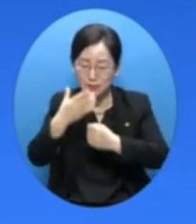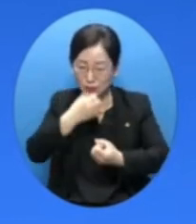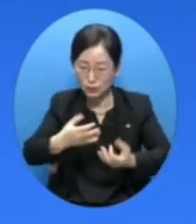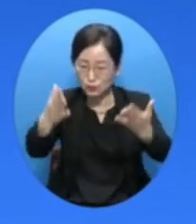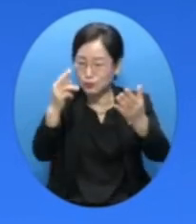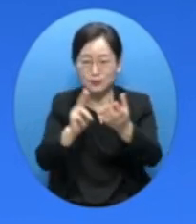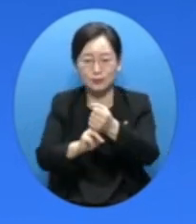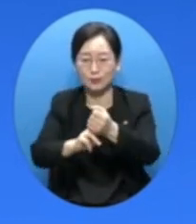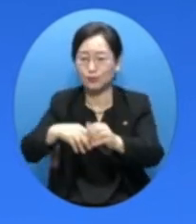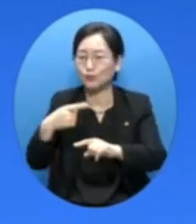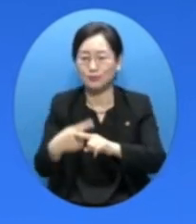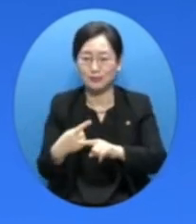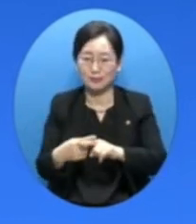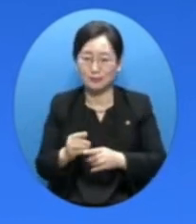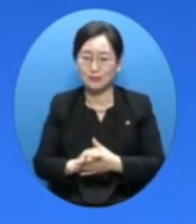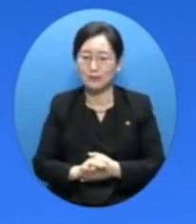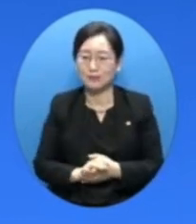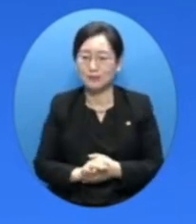기적인 것입니다.